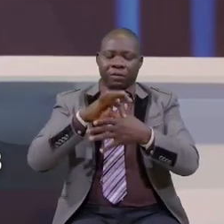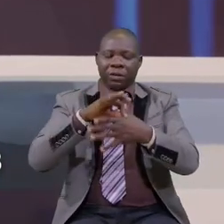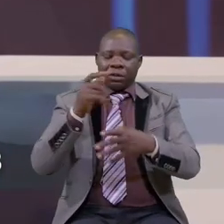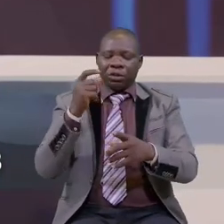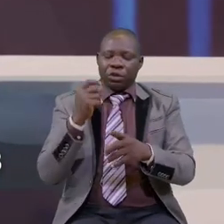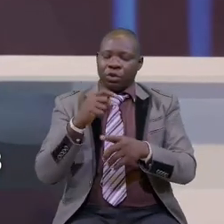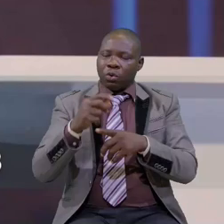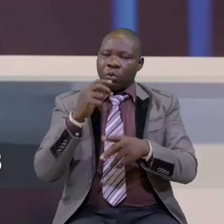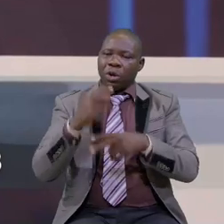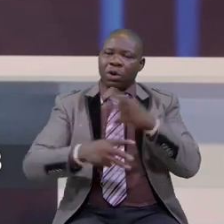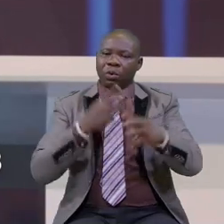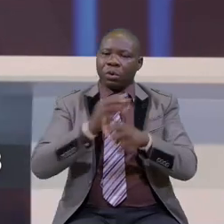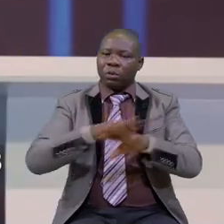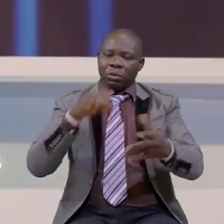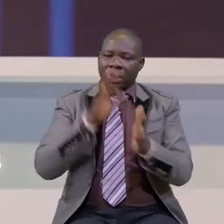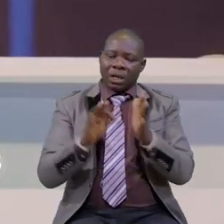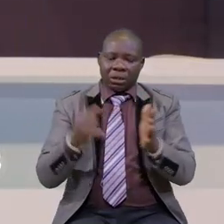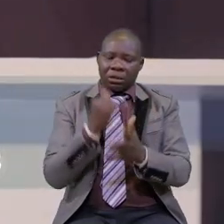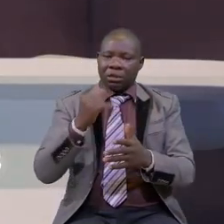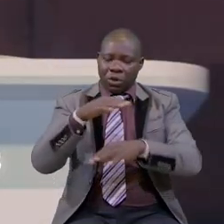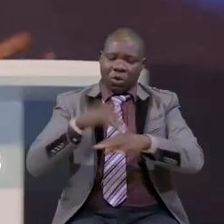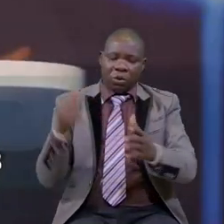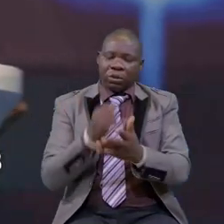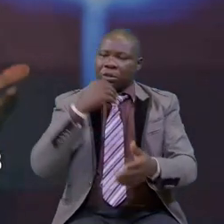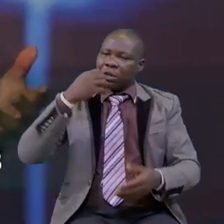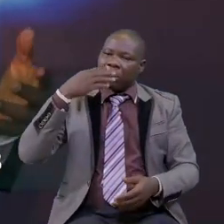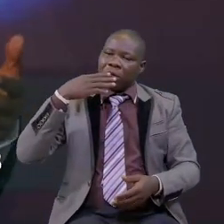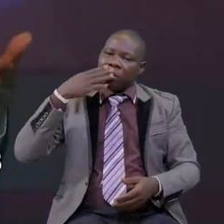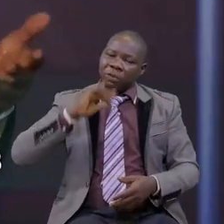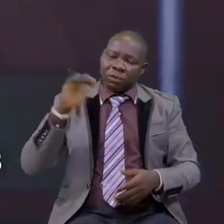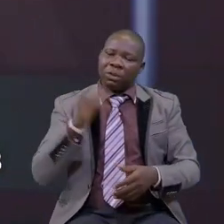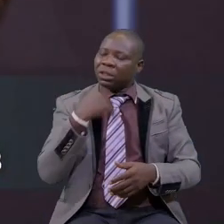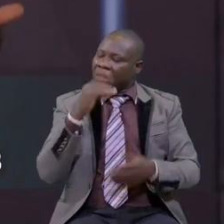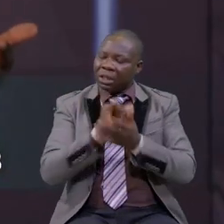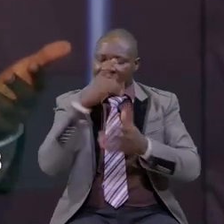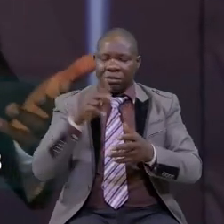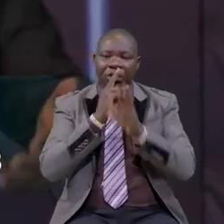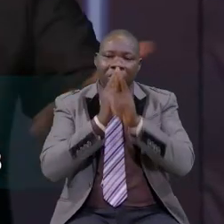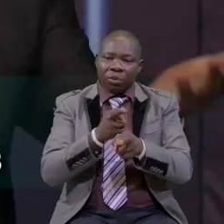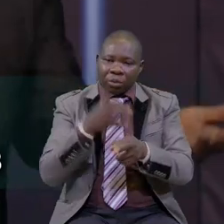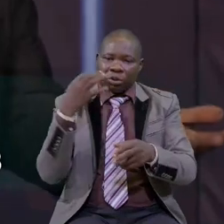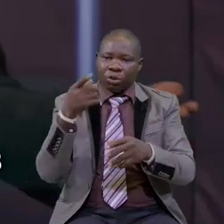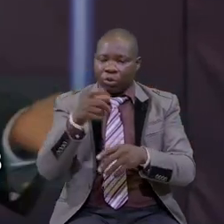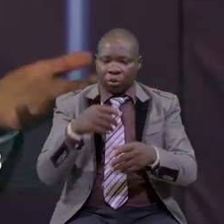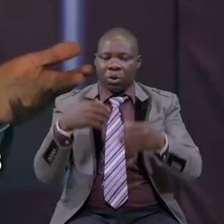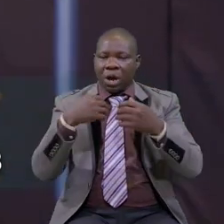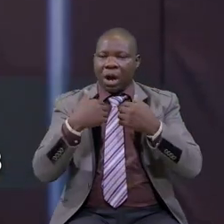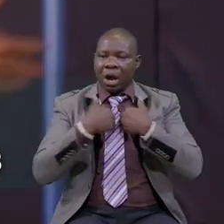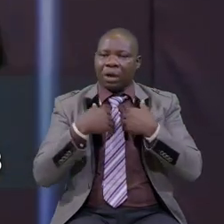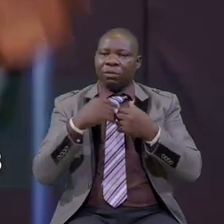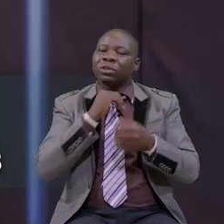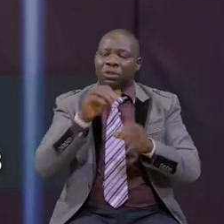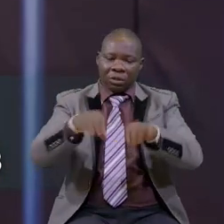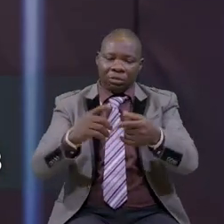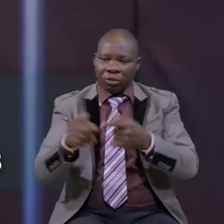monde ne considérait pas ça comme le mal et dit non. Oh, ce que tu obtiens, la rémunération, même si cela n'était pas donné là où